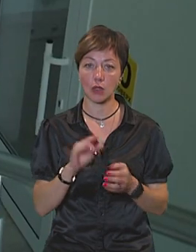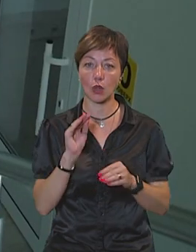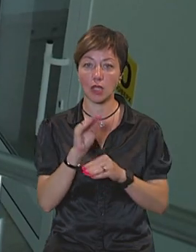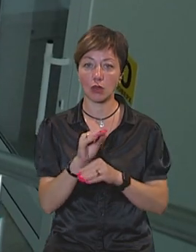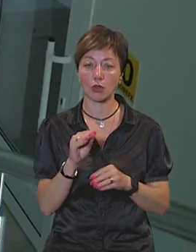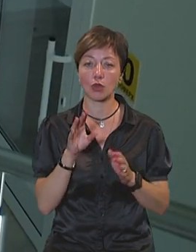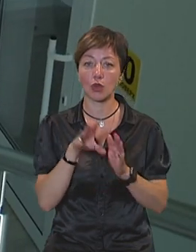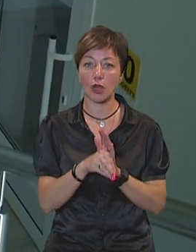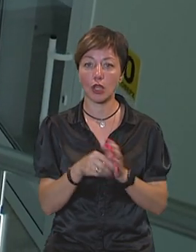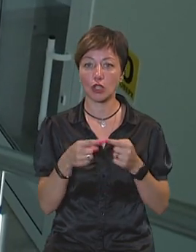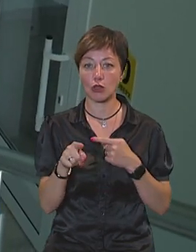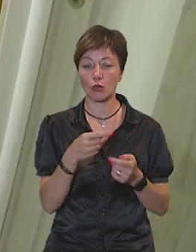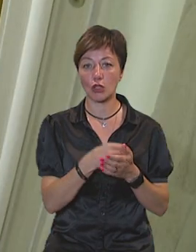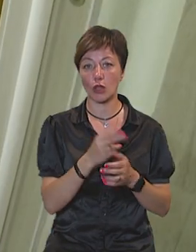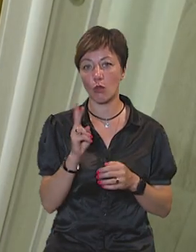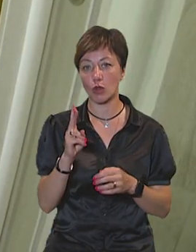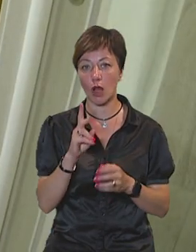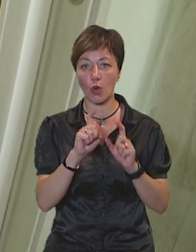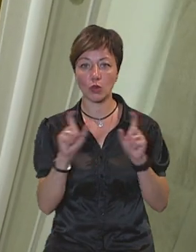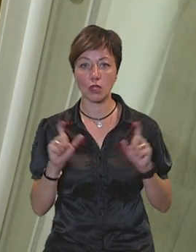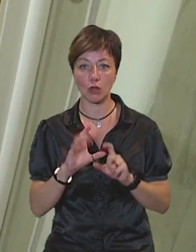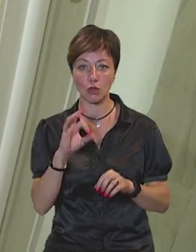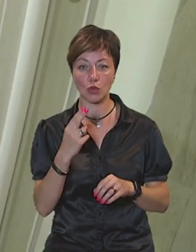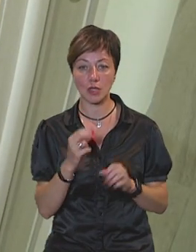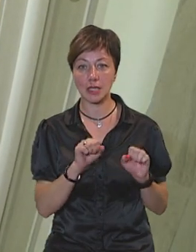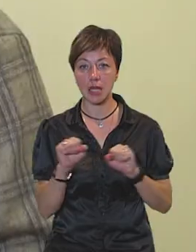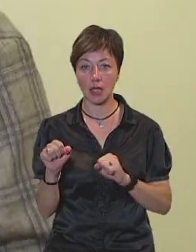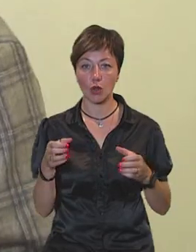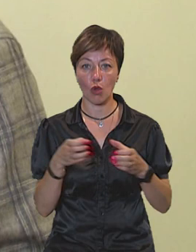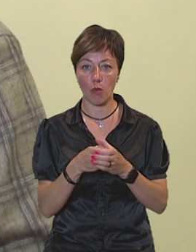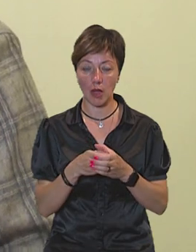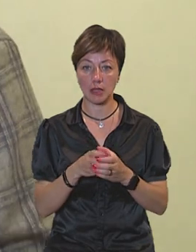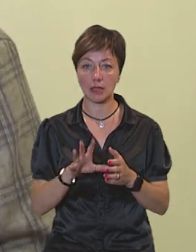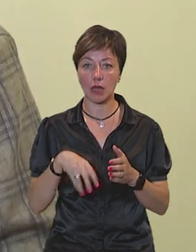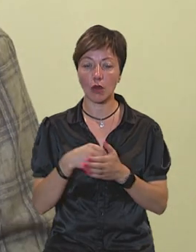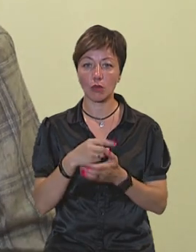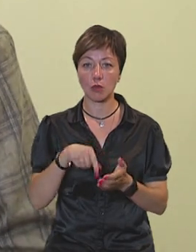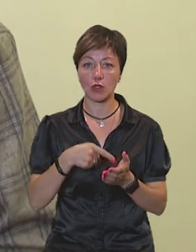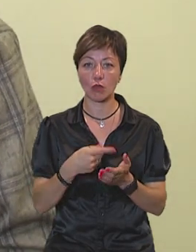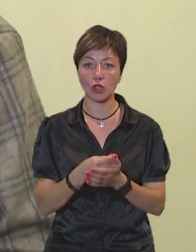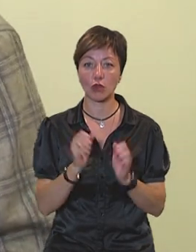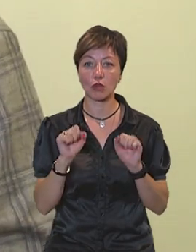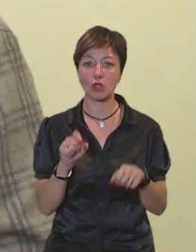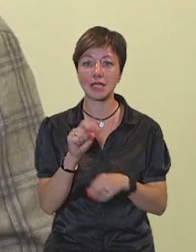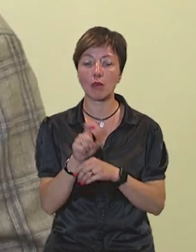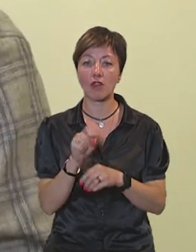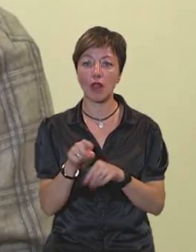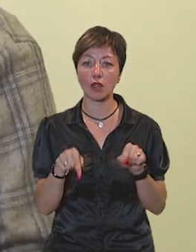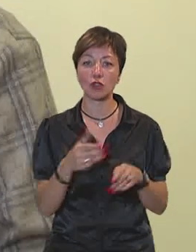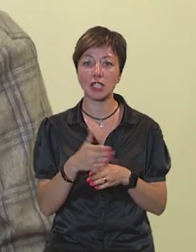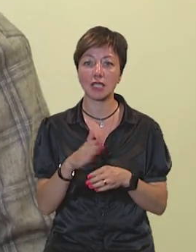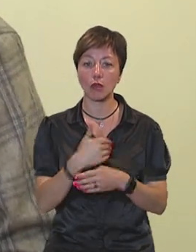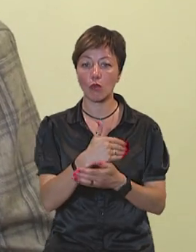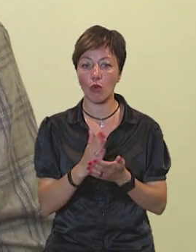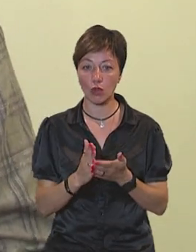додадуть до інших бюджетних і комунальних установ соціального захисту громади. За рахунок коштів міського бюджету ми зможемо замовляти тут